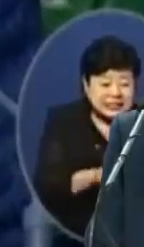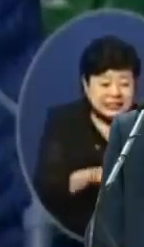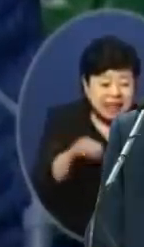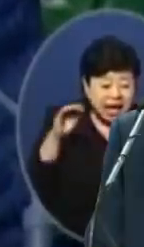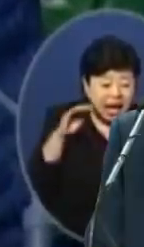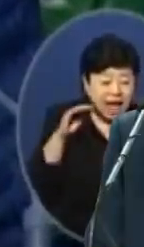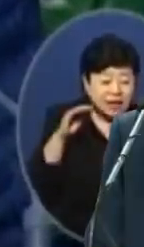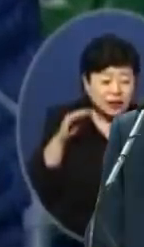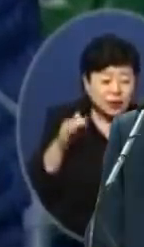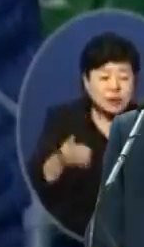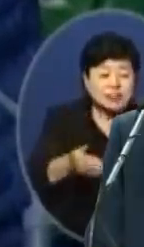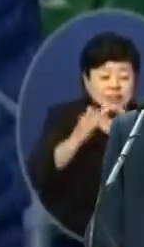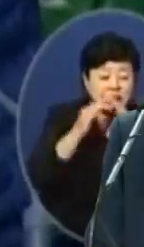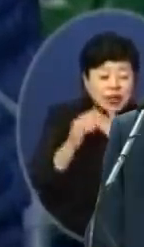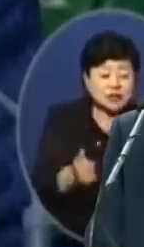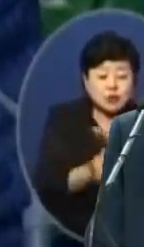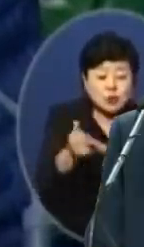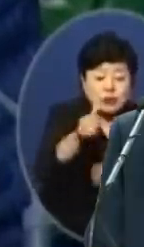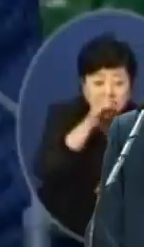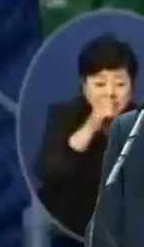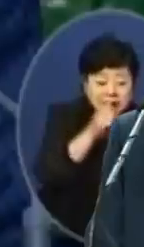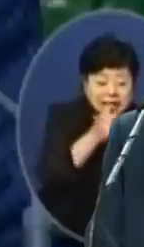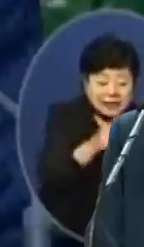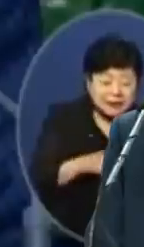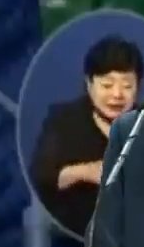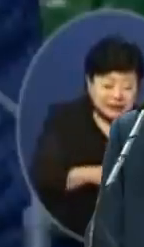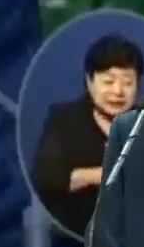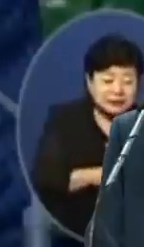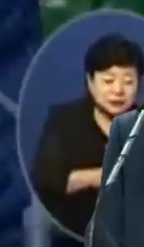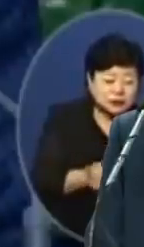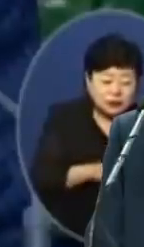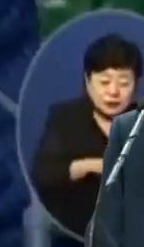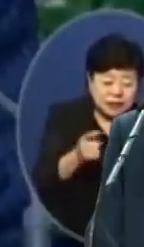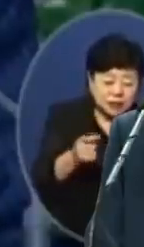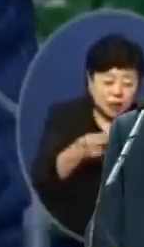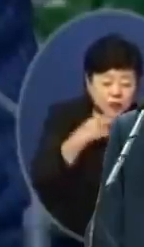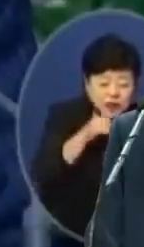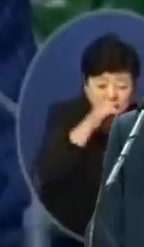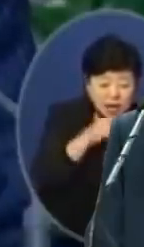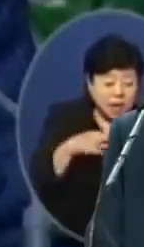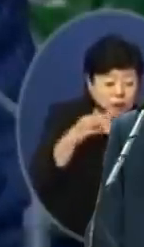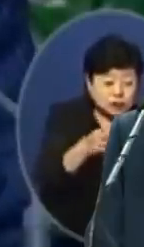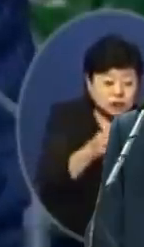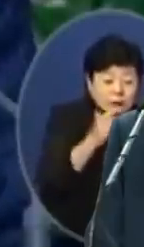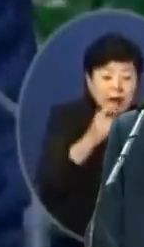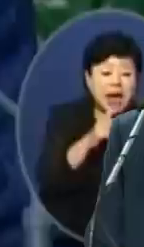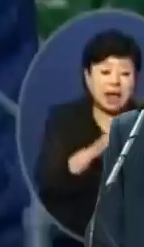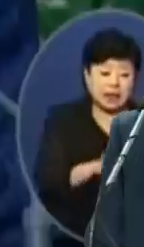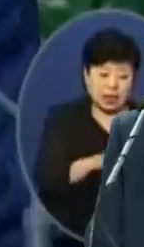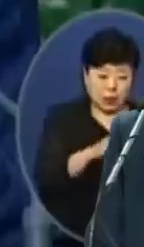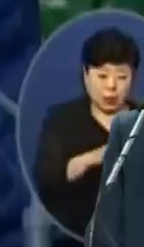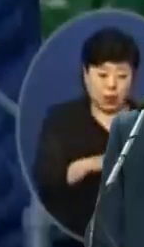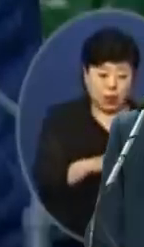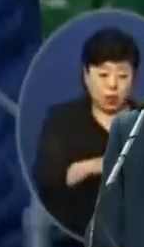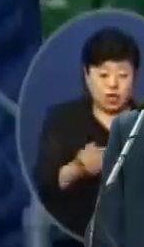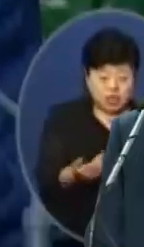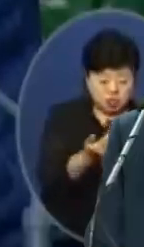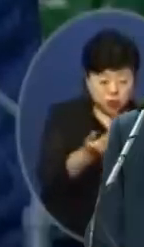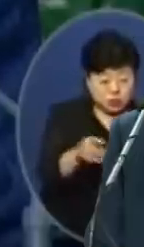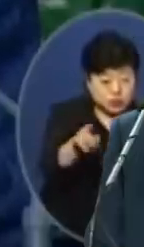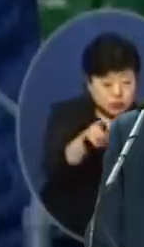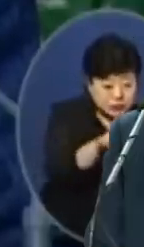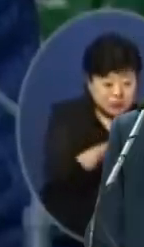있습니다. 이것이 하나님의 뜻이면 하나님은 죽은 자를 살리시고 없는 것을 있는 것까지 부르시는 하나님이시기 때문에 이루어질 줄